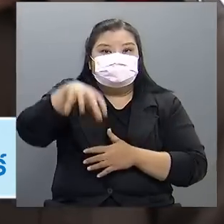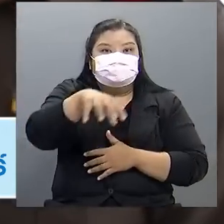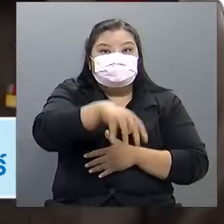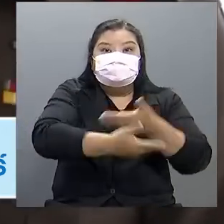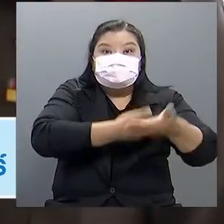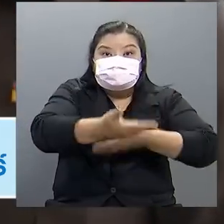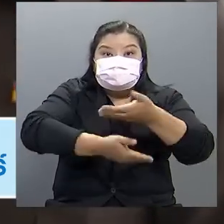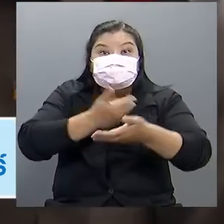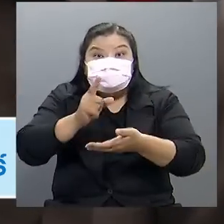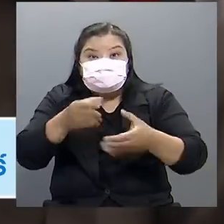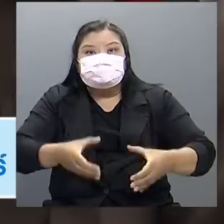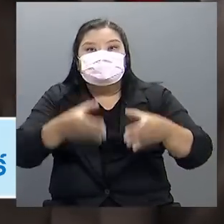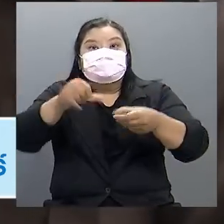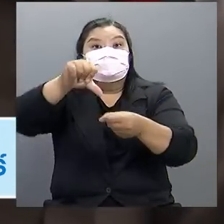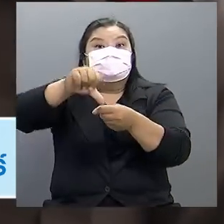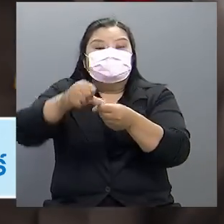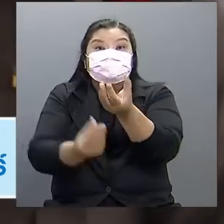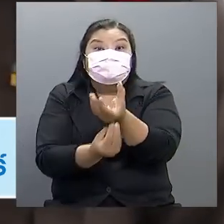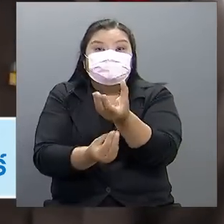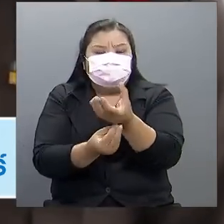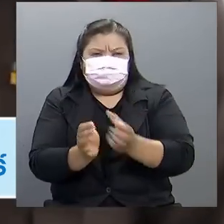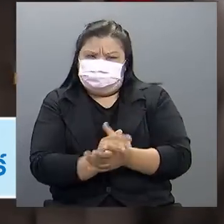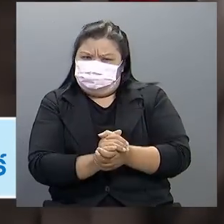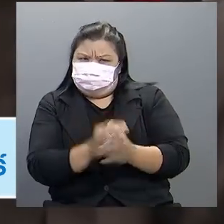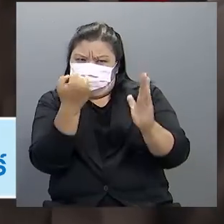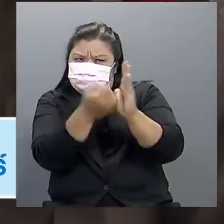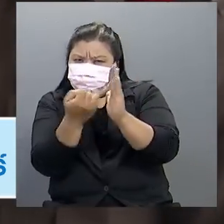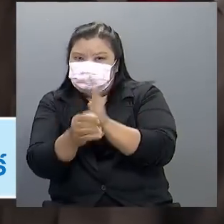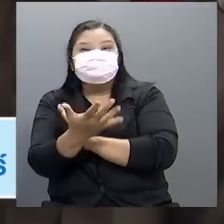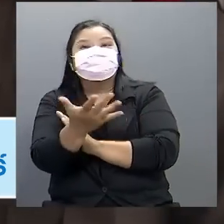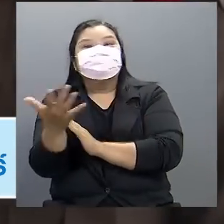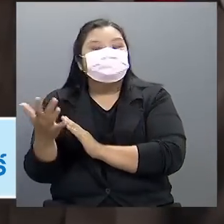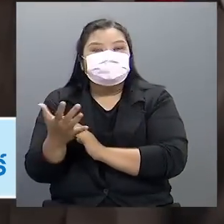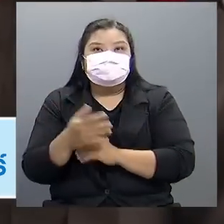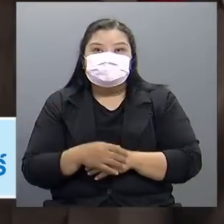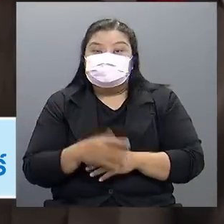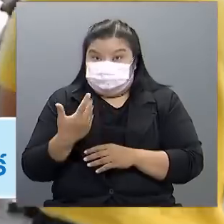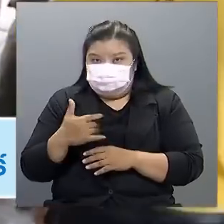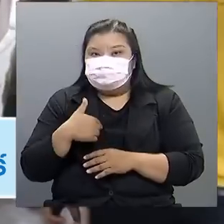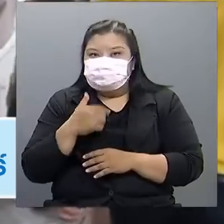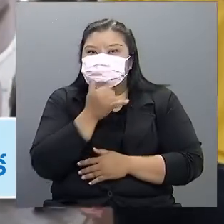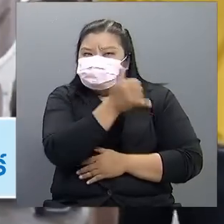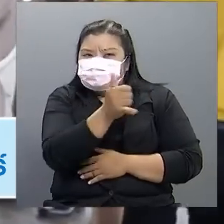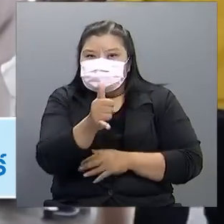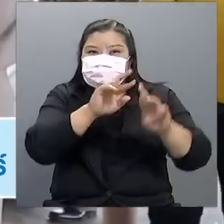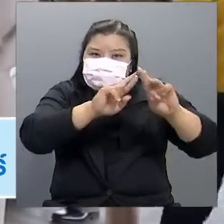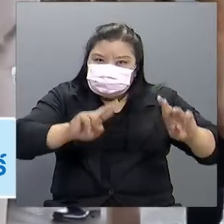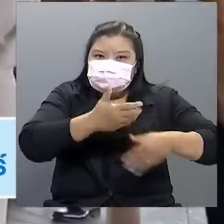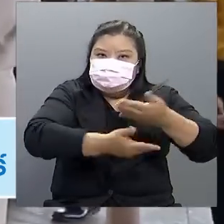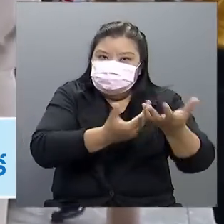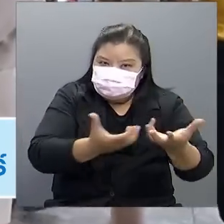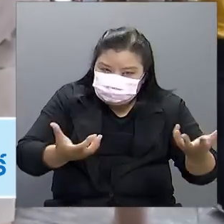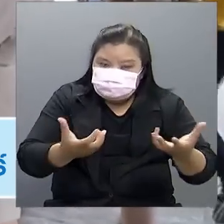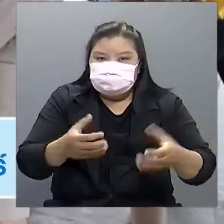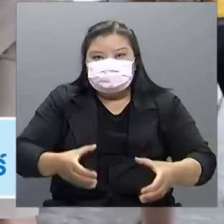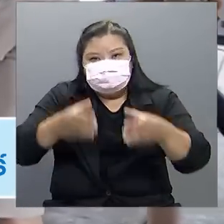ยัไม่พบกน กระทำผิดเนี่ bounคอเจ้าหนาที่เขาก็ออกตรวจสถานประกอบการแล้วกร้านค้าเพื่ดูแลป้องกันก